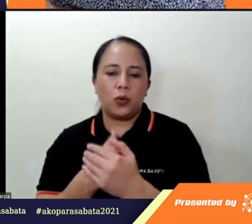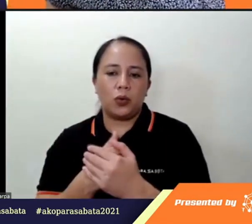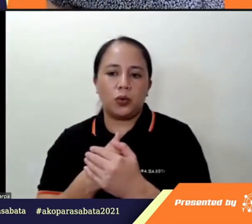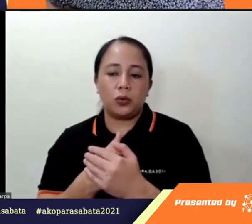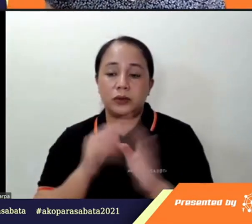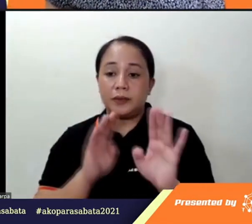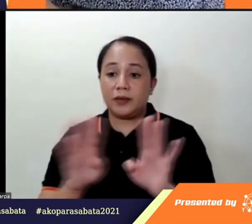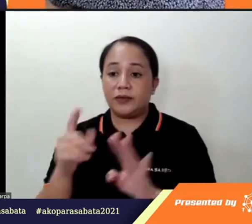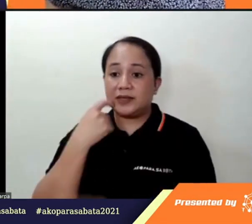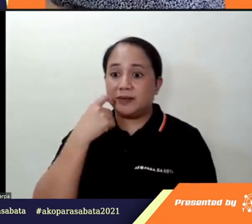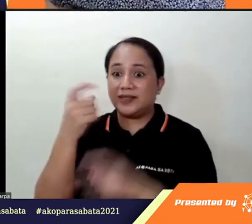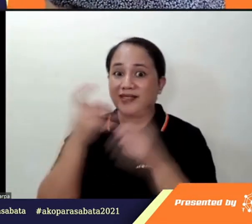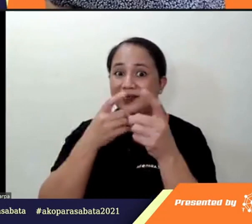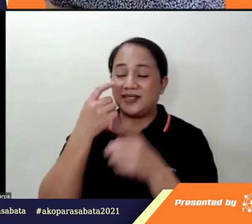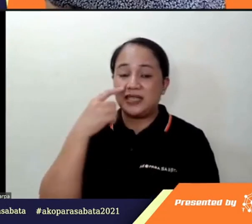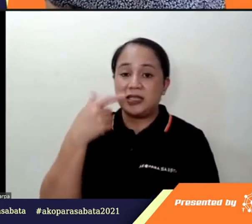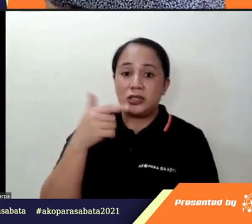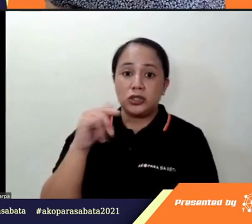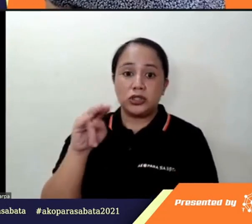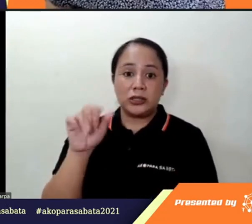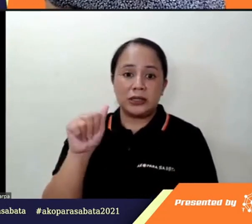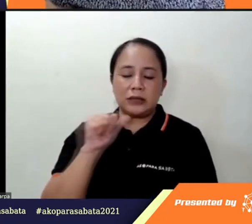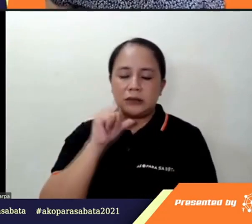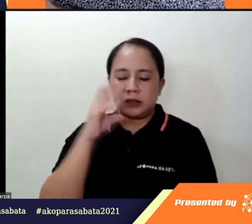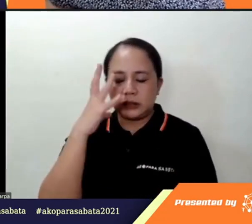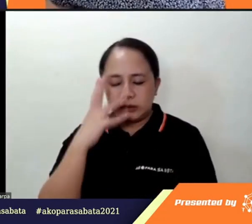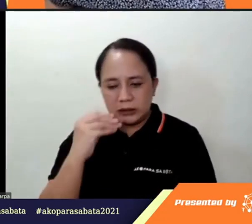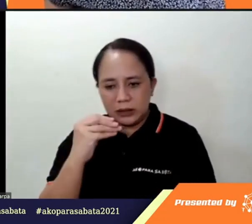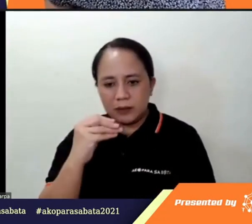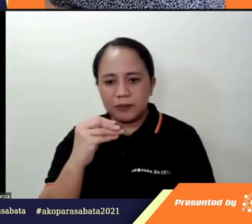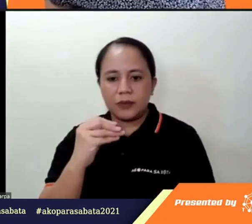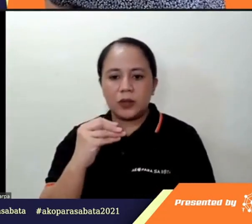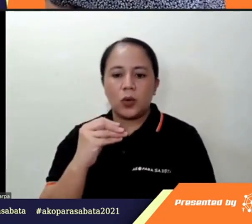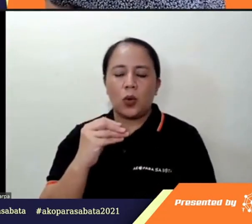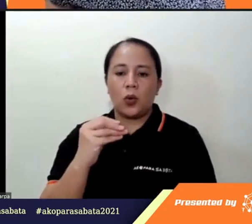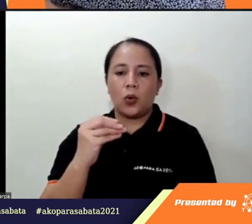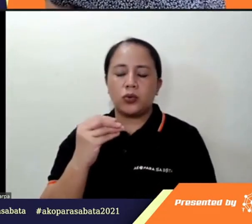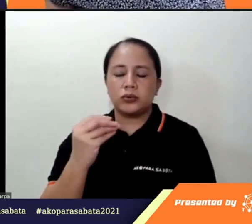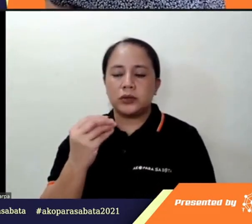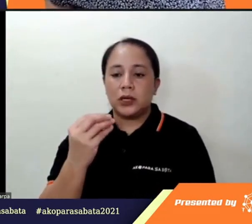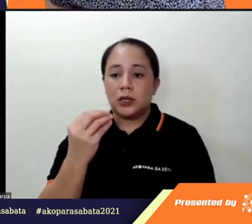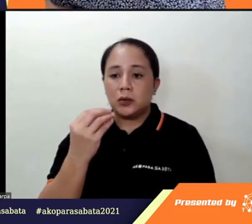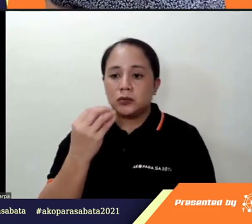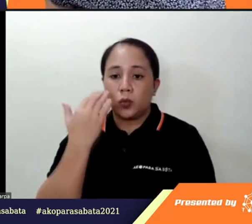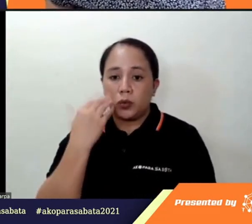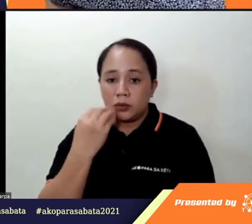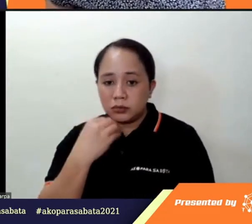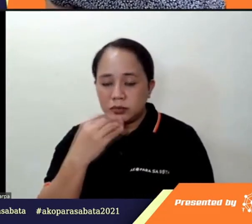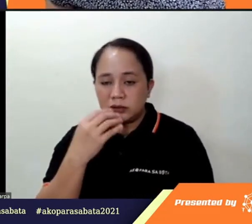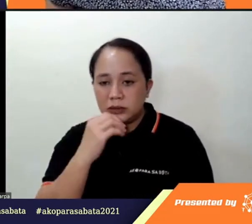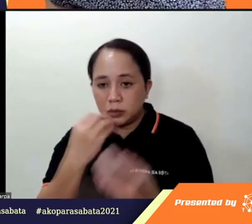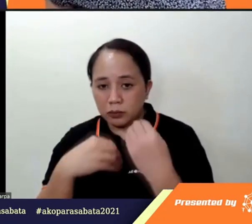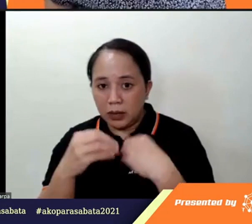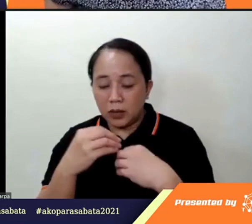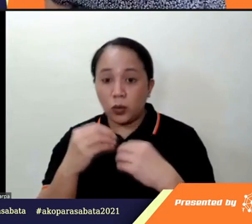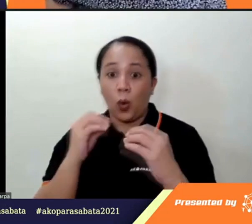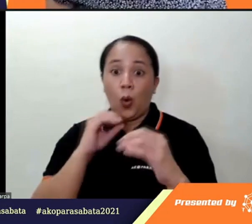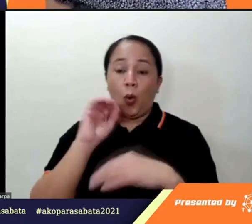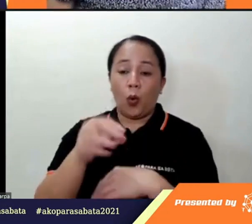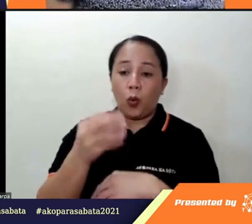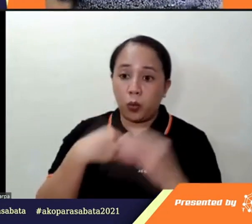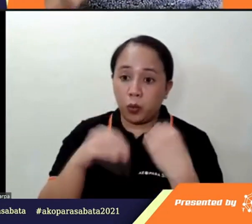described earlier, hindi natutulog or undereating or overeating, iba na yung behavior,